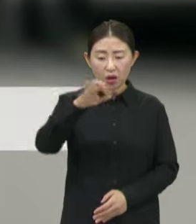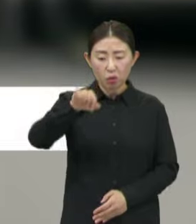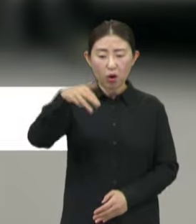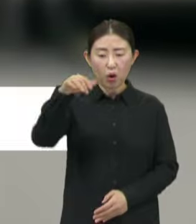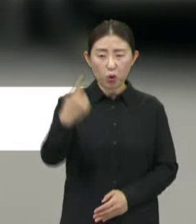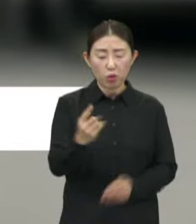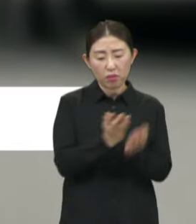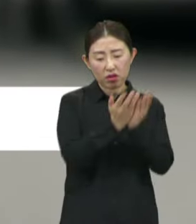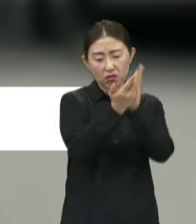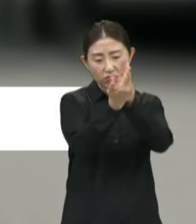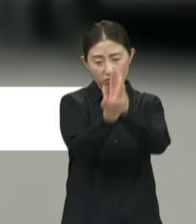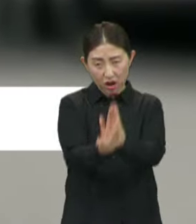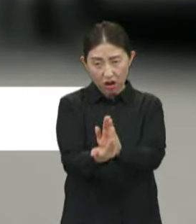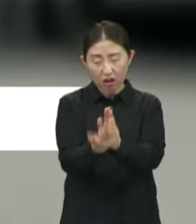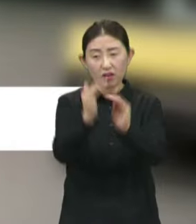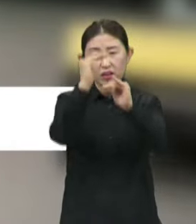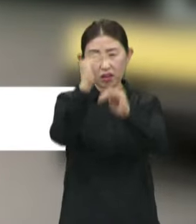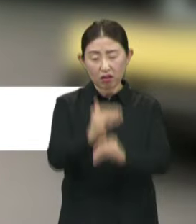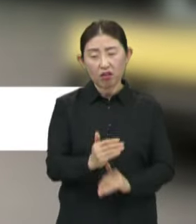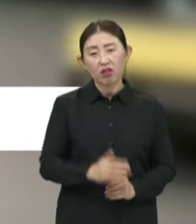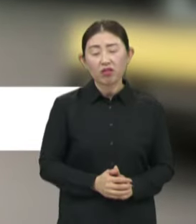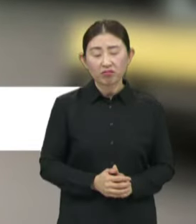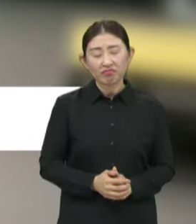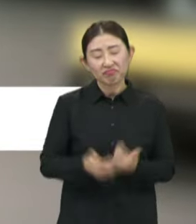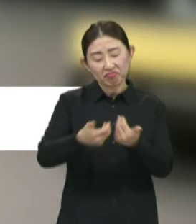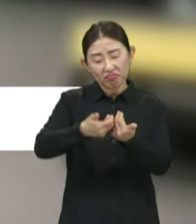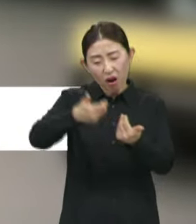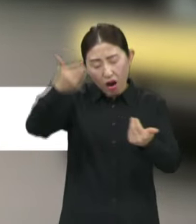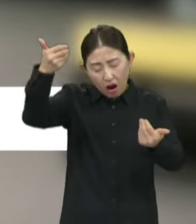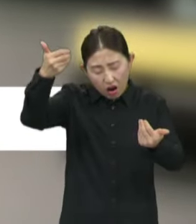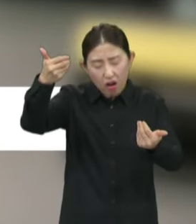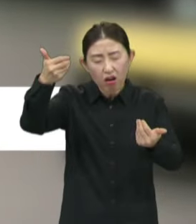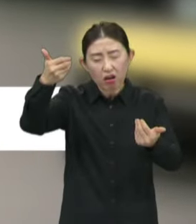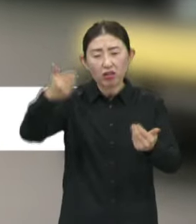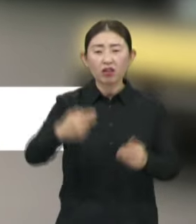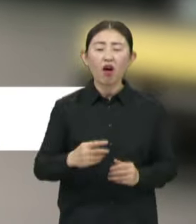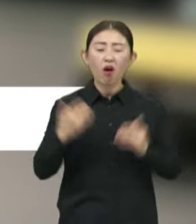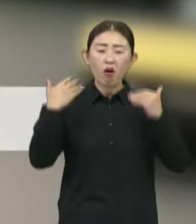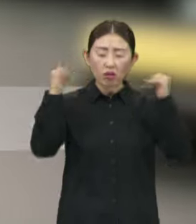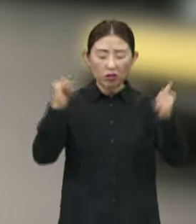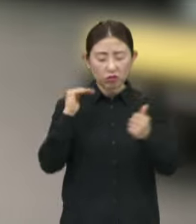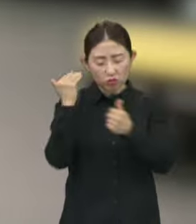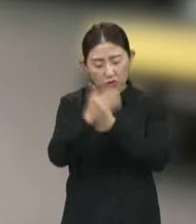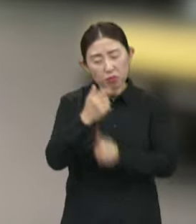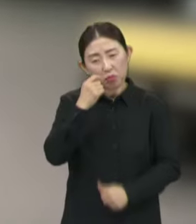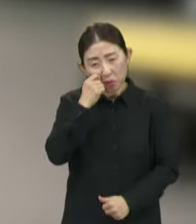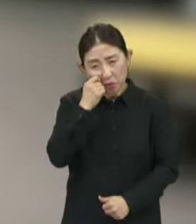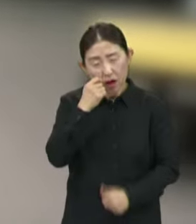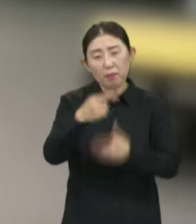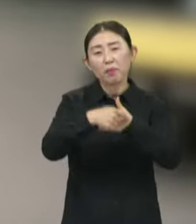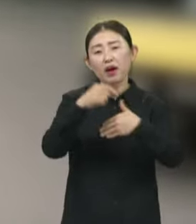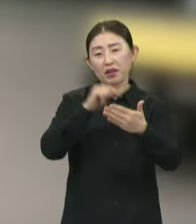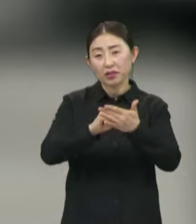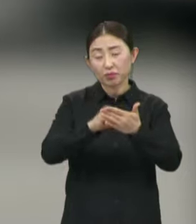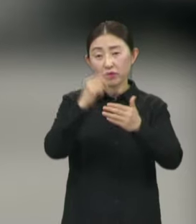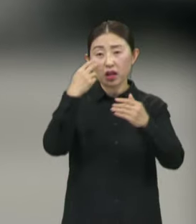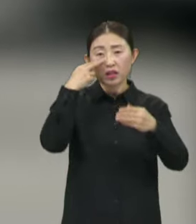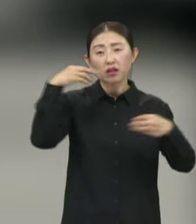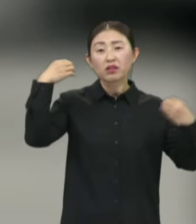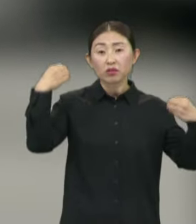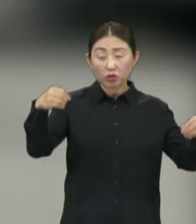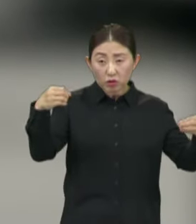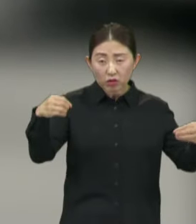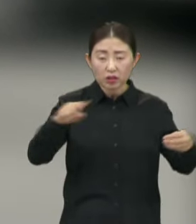참사를 배경으로 일찍 생을 마감한 이들의 존엄함을 지켜주지 못한 어른의 심경을 절절하게 담아낸 연극,